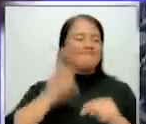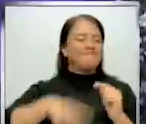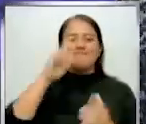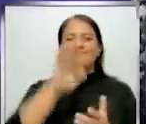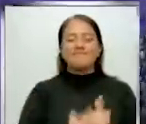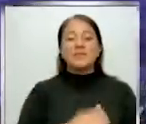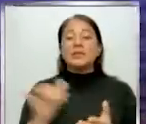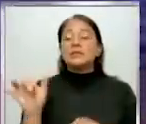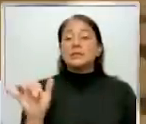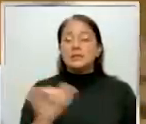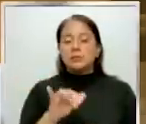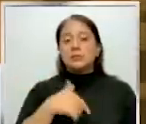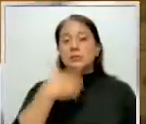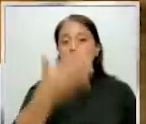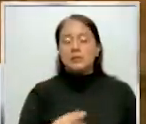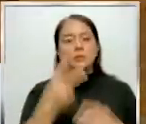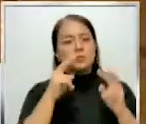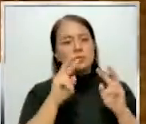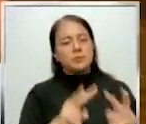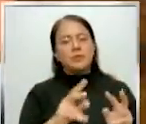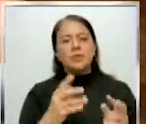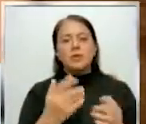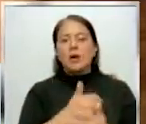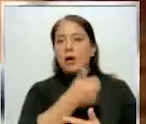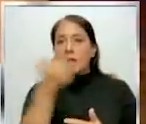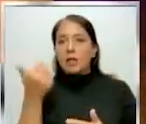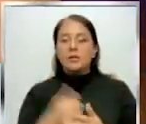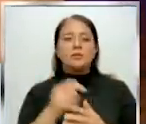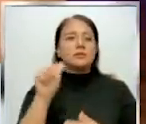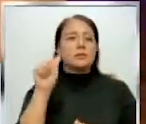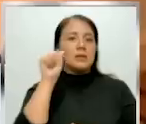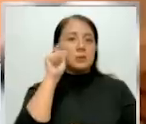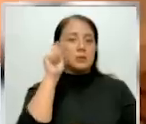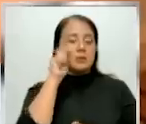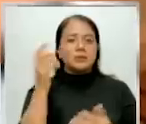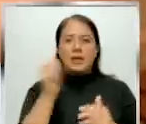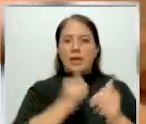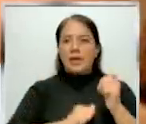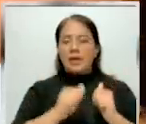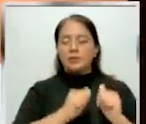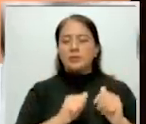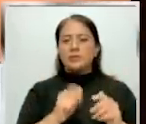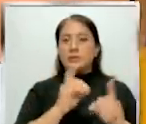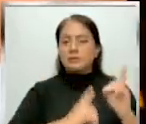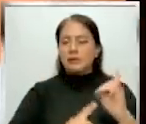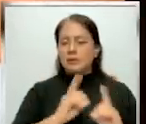niyan, mapapanood naman ang isa pang bagong Andrea sa action drama series. Sobrang layo nito sa